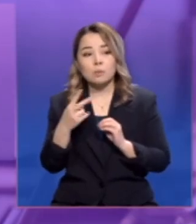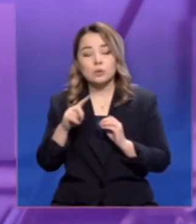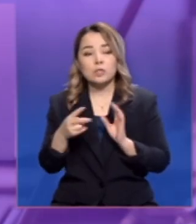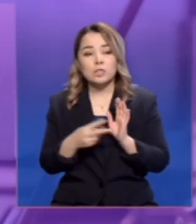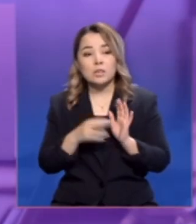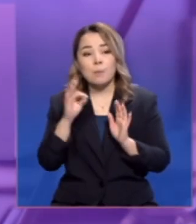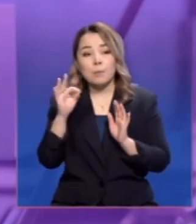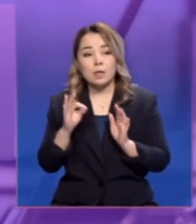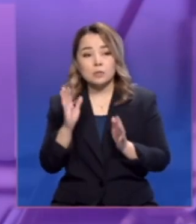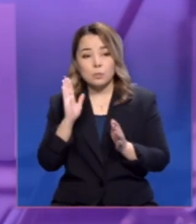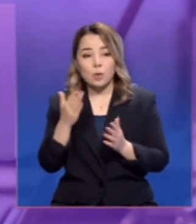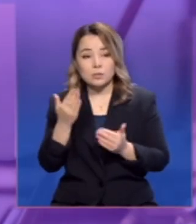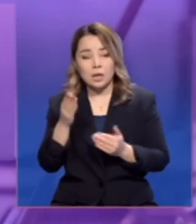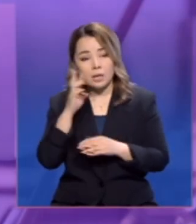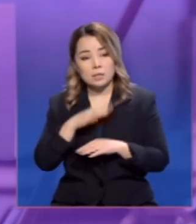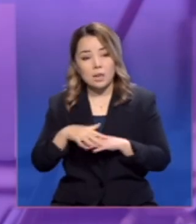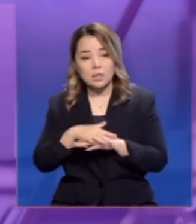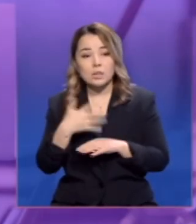52.7% болса, былтыр